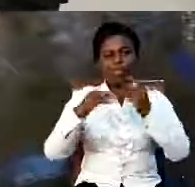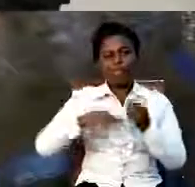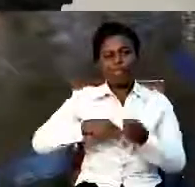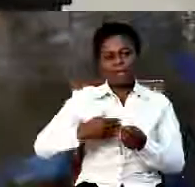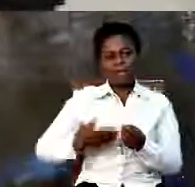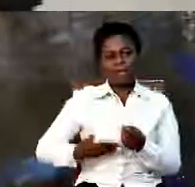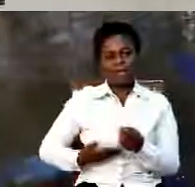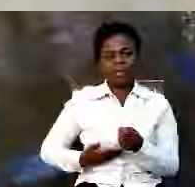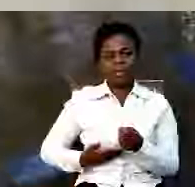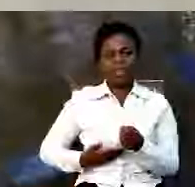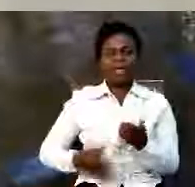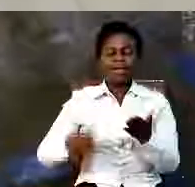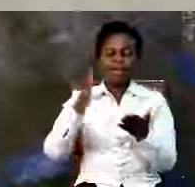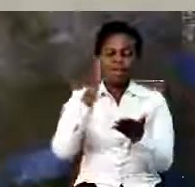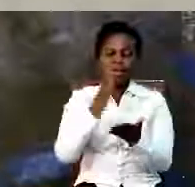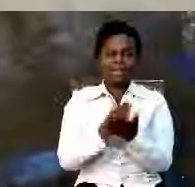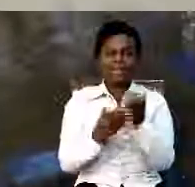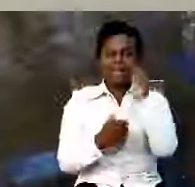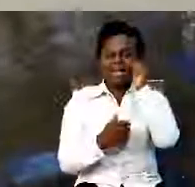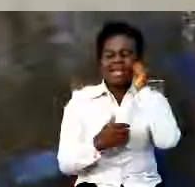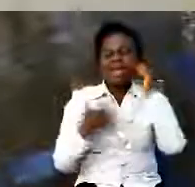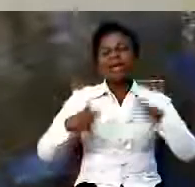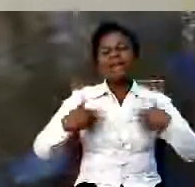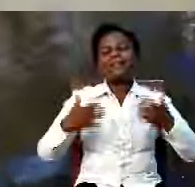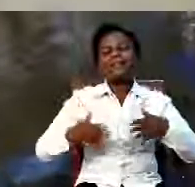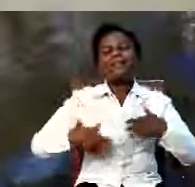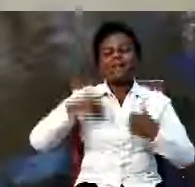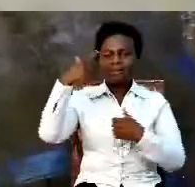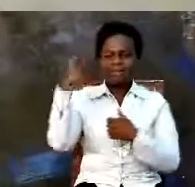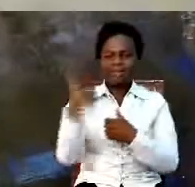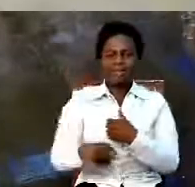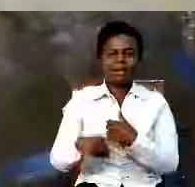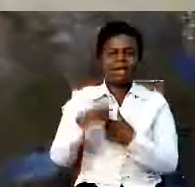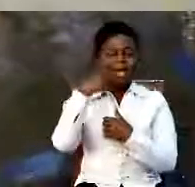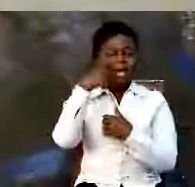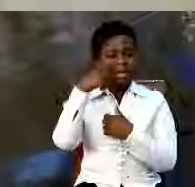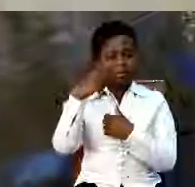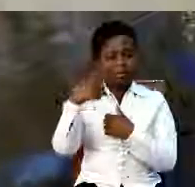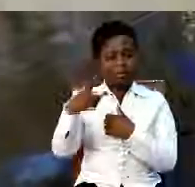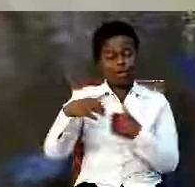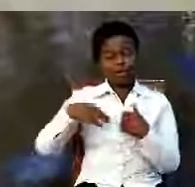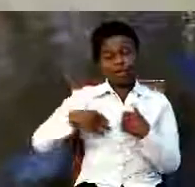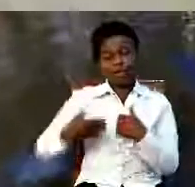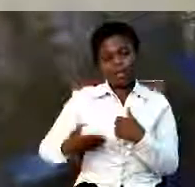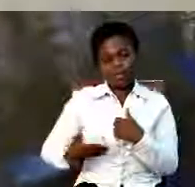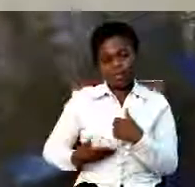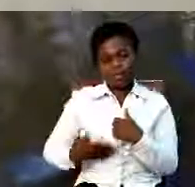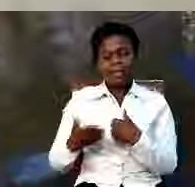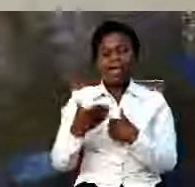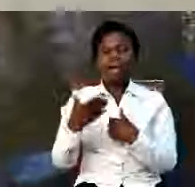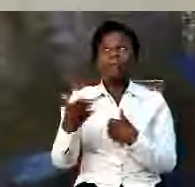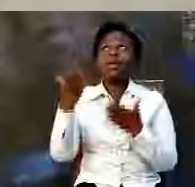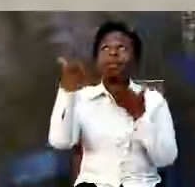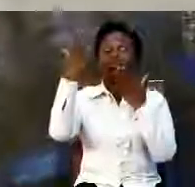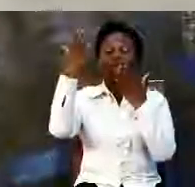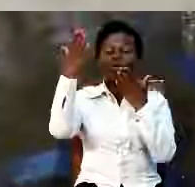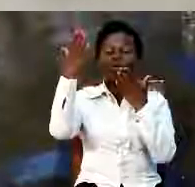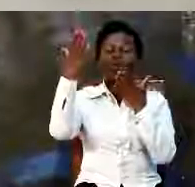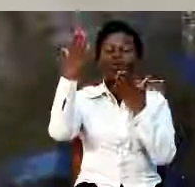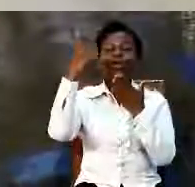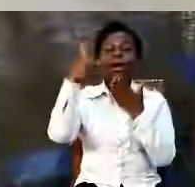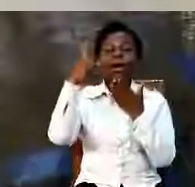mwanamke. Na kwa hakika Adamu alifurahi sana alipomuona mwanamke ambaye Mungu